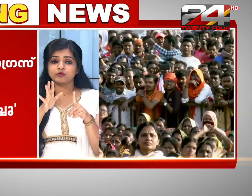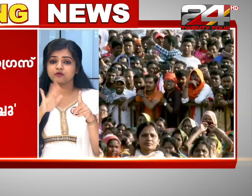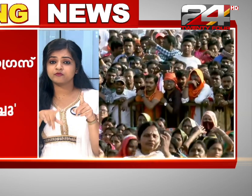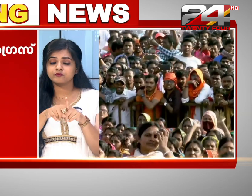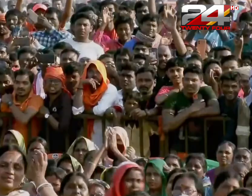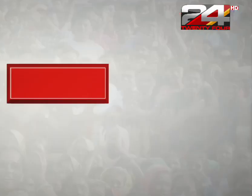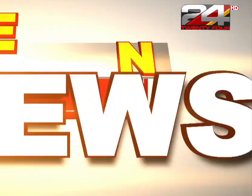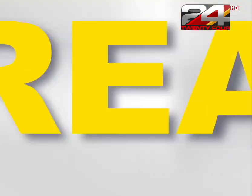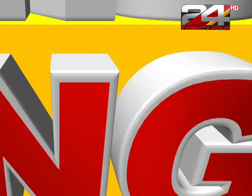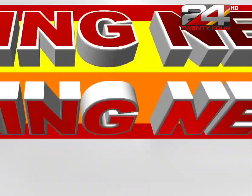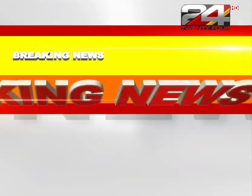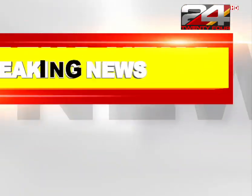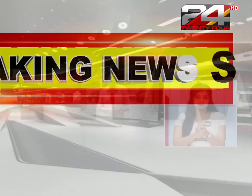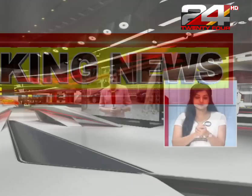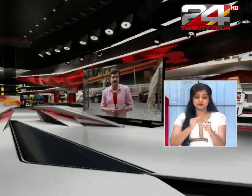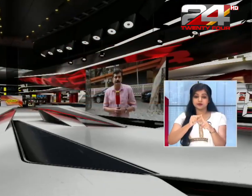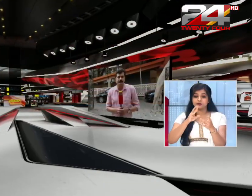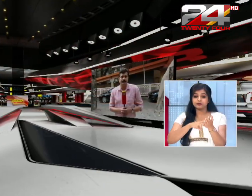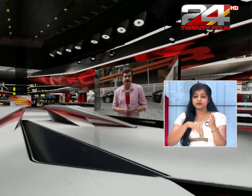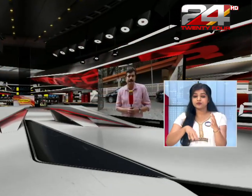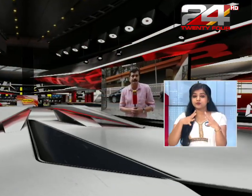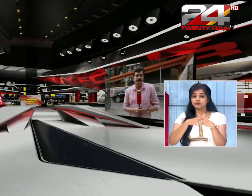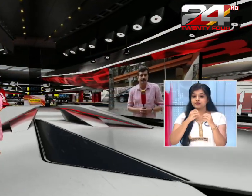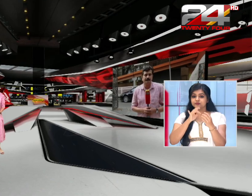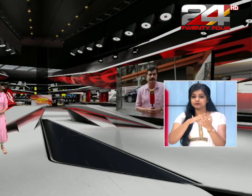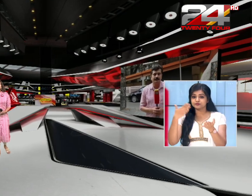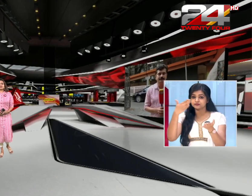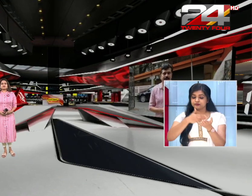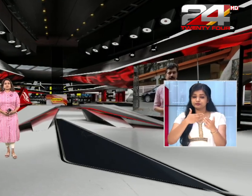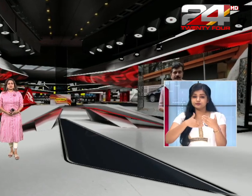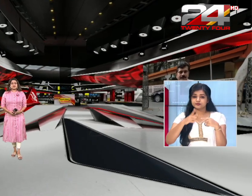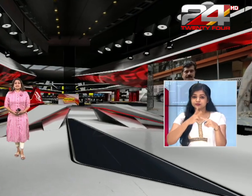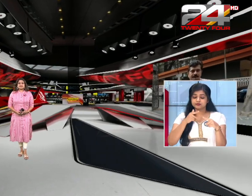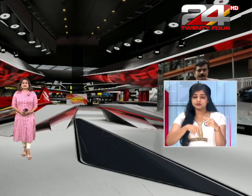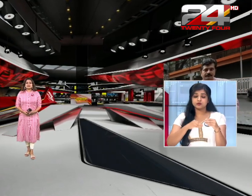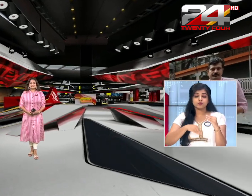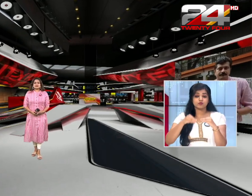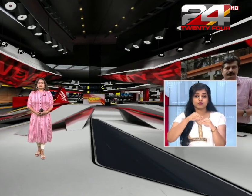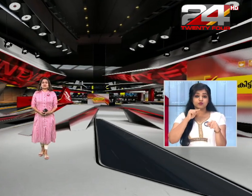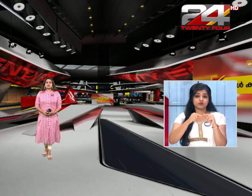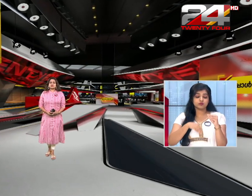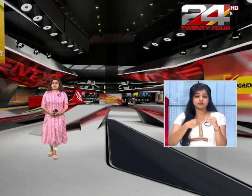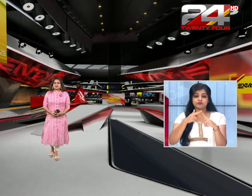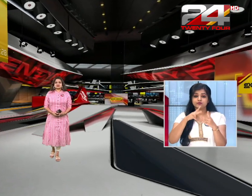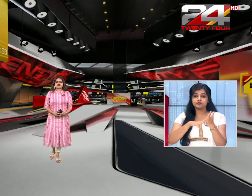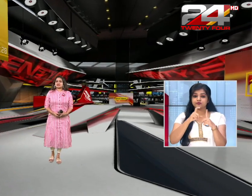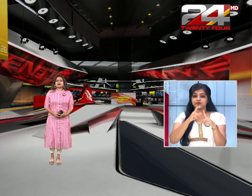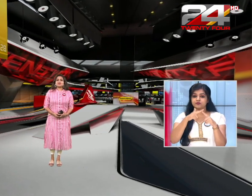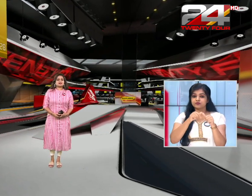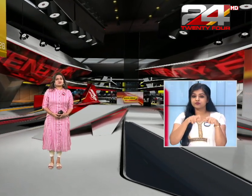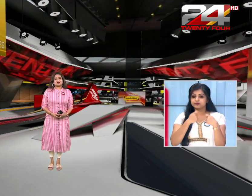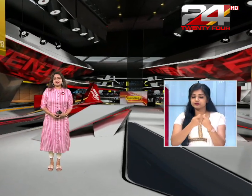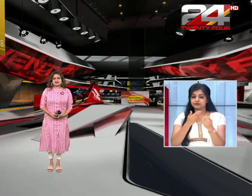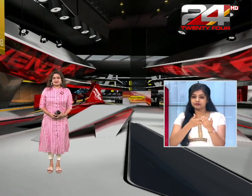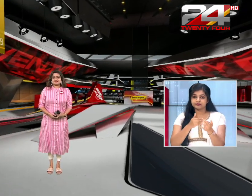ഉന്നയിച്ചു. പ്രവിധ, പ്രധാനമന്ത്രിയുടെ ബംഗാൾ സന്ദർശനം തുടരുകയാണ്. വലിയ വിമർശനമാണ് ഇന്ത്യ സഖ്യത്തിനെതിരെ പ്രധാനമന്ത്രി ഉന്നയിച്ചത്. വിവരങ്ങളാണ്